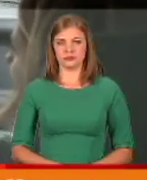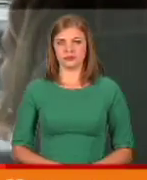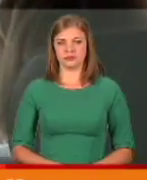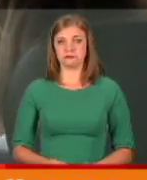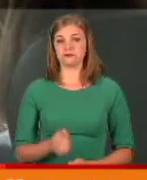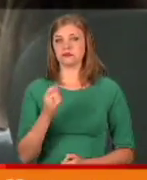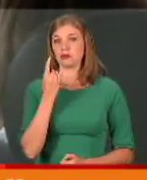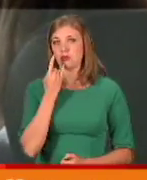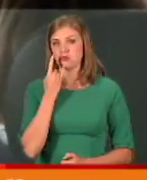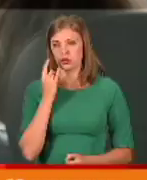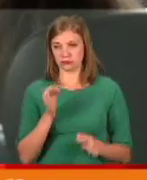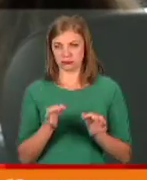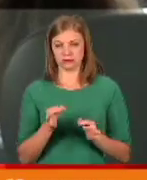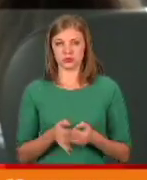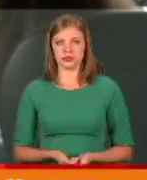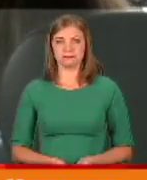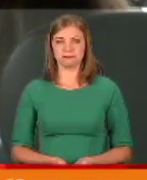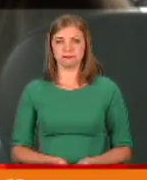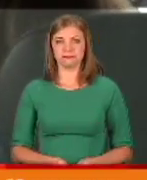Моргає акумулятор.